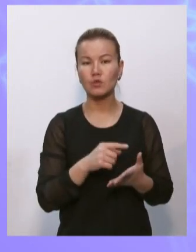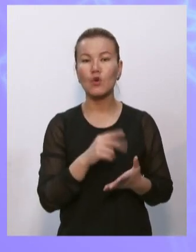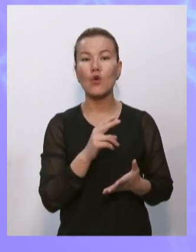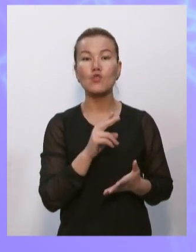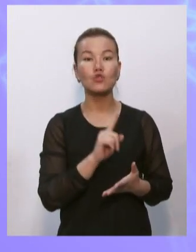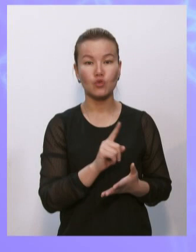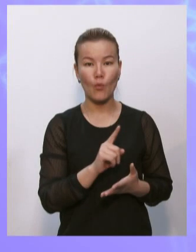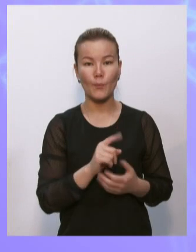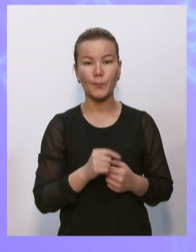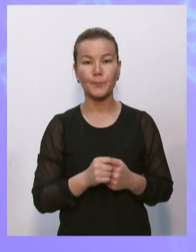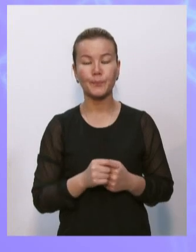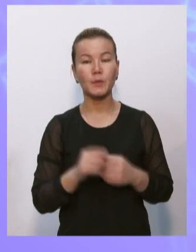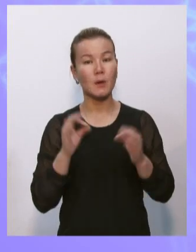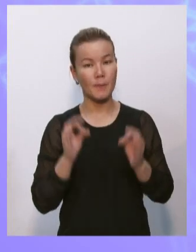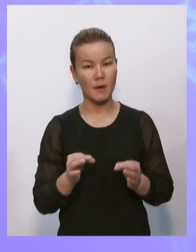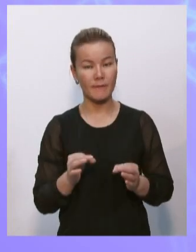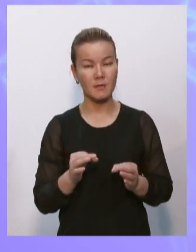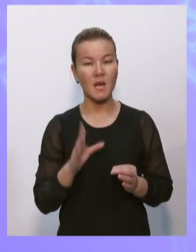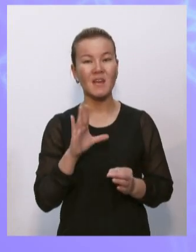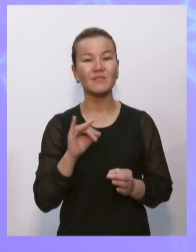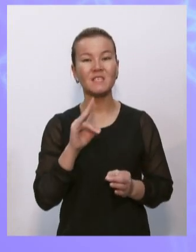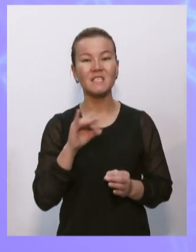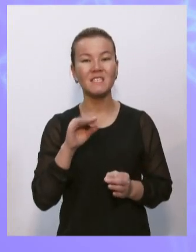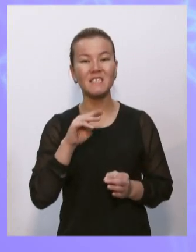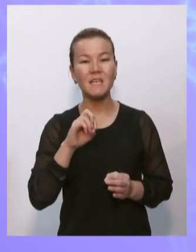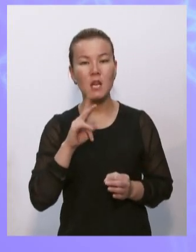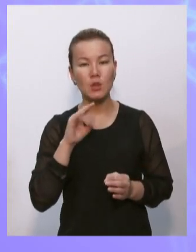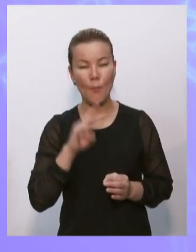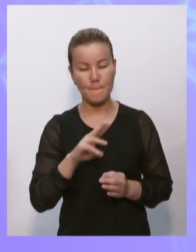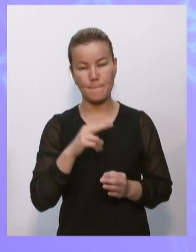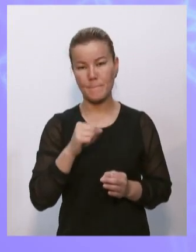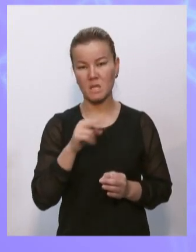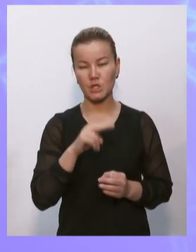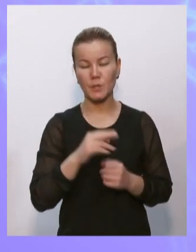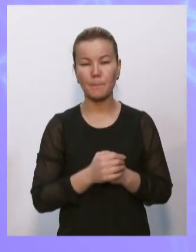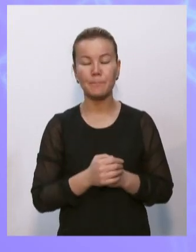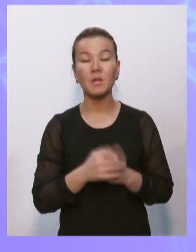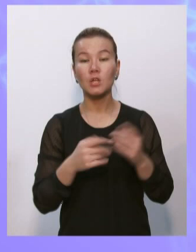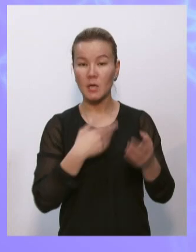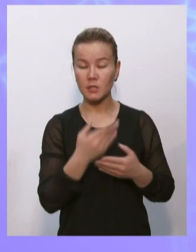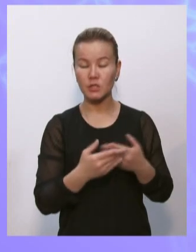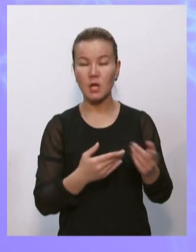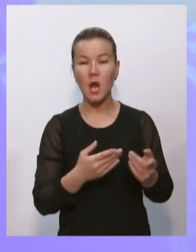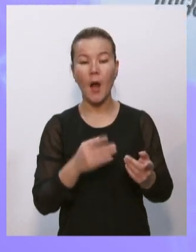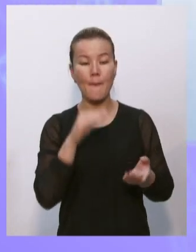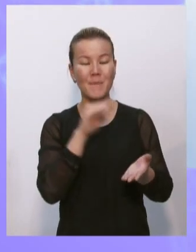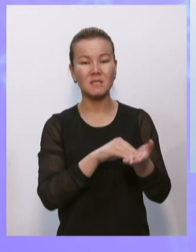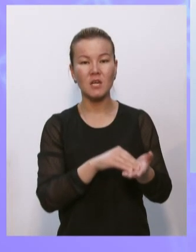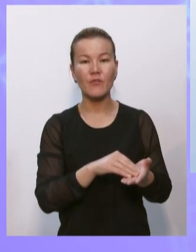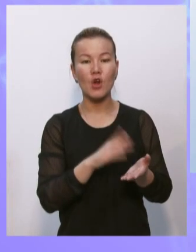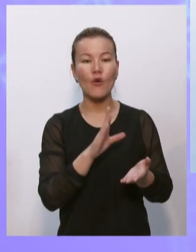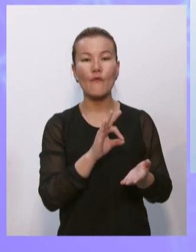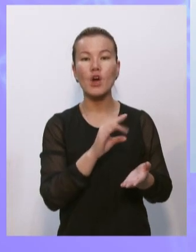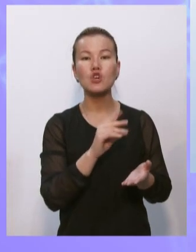«что»? Правильно, в винительном падеже. Дальше. Поставил во